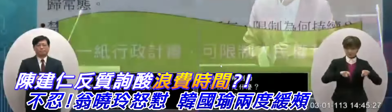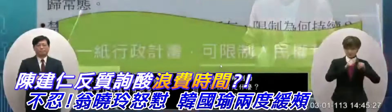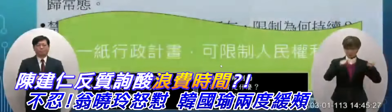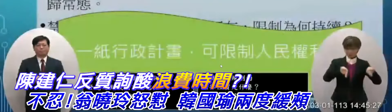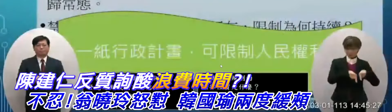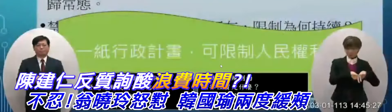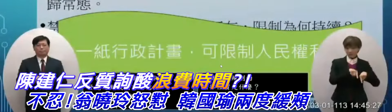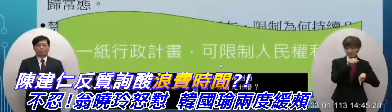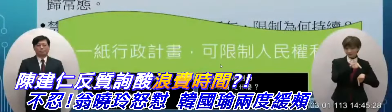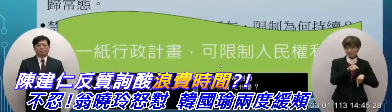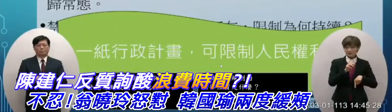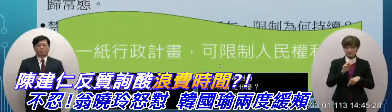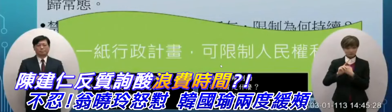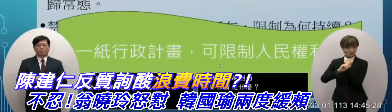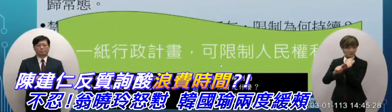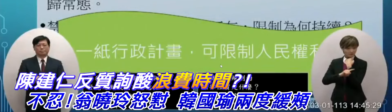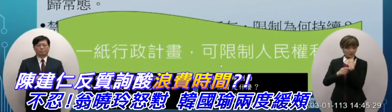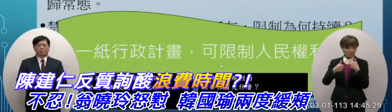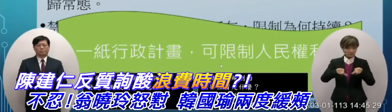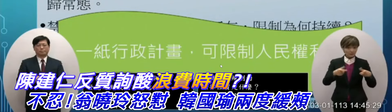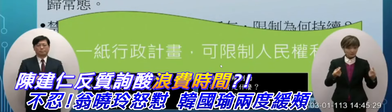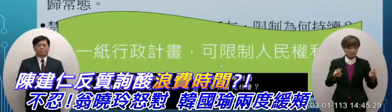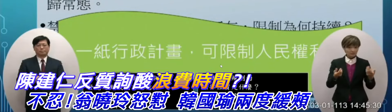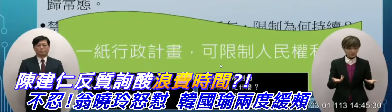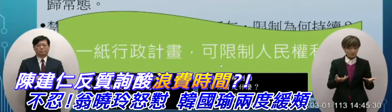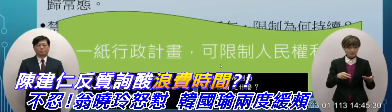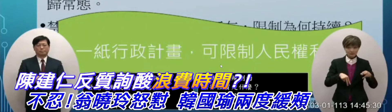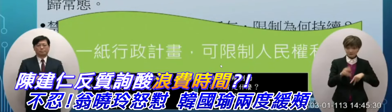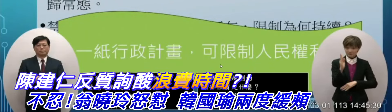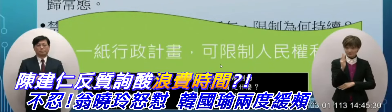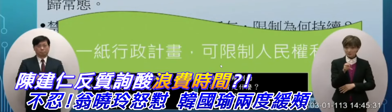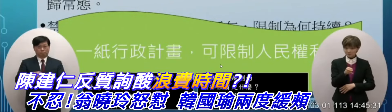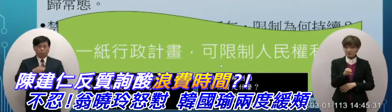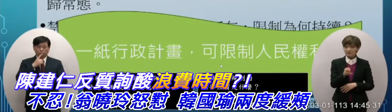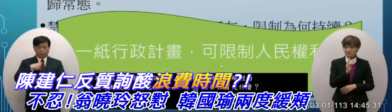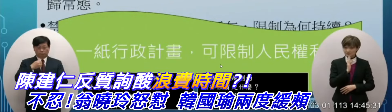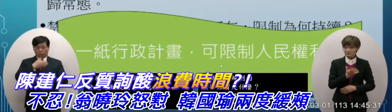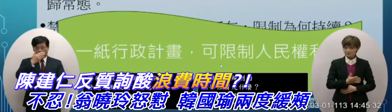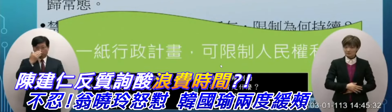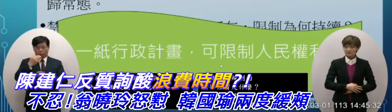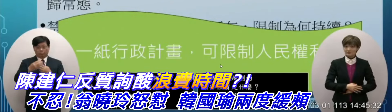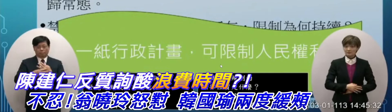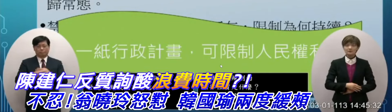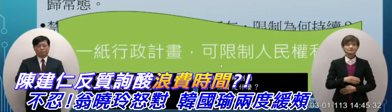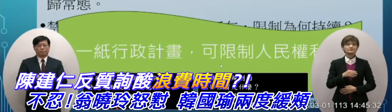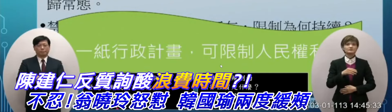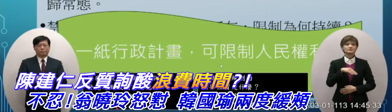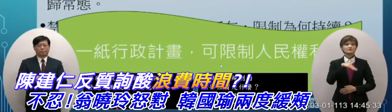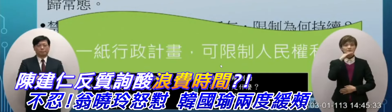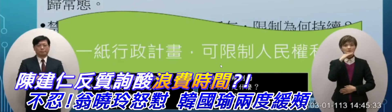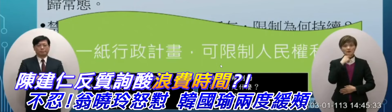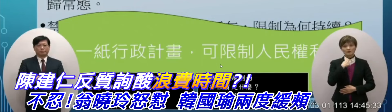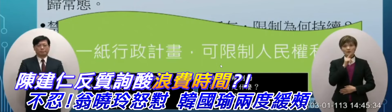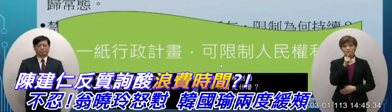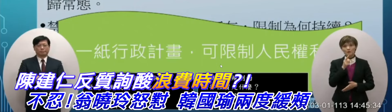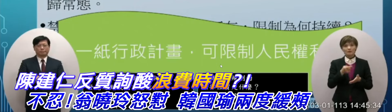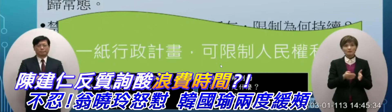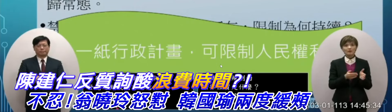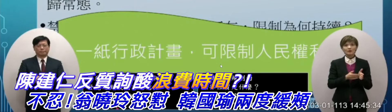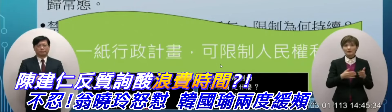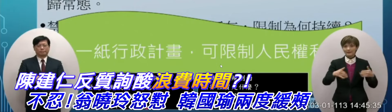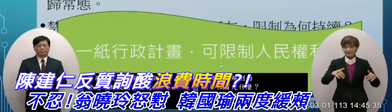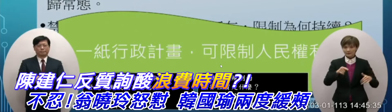吗？这是行政命令吗？ 这是我们旅行业管理。 可以，不好意思，我还没有讲完， 是 我也没有